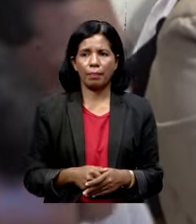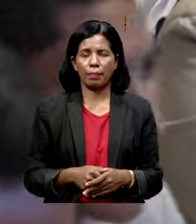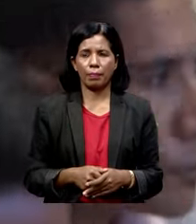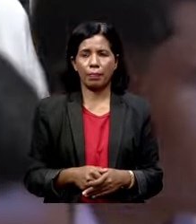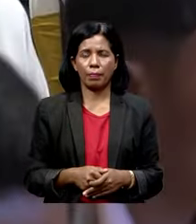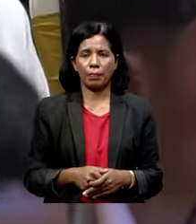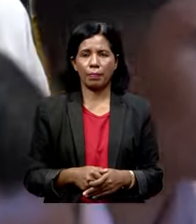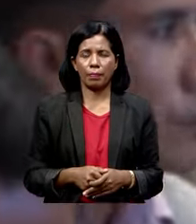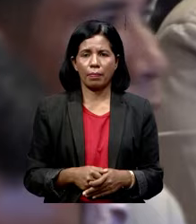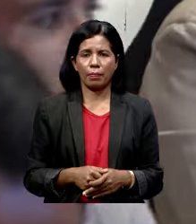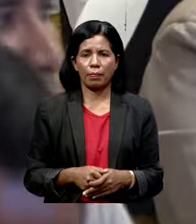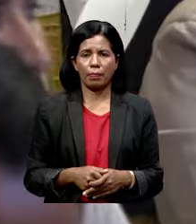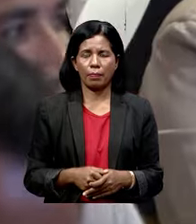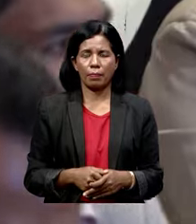besar.